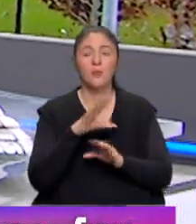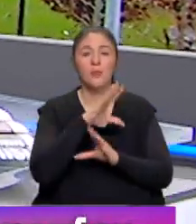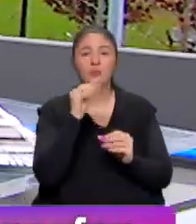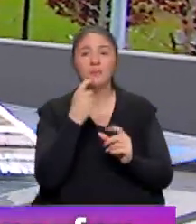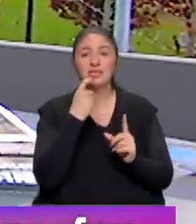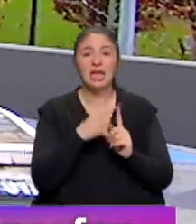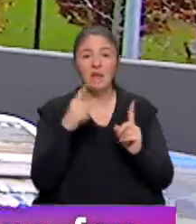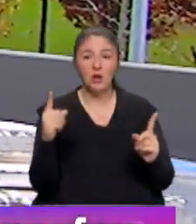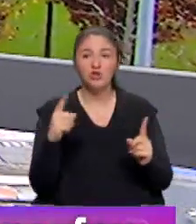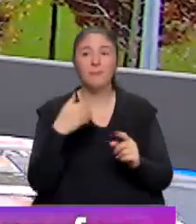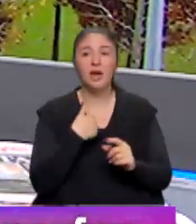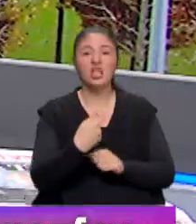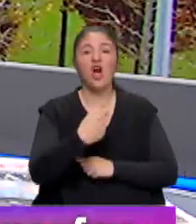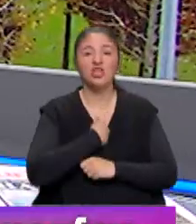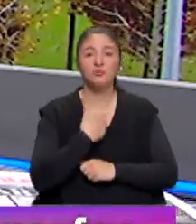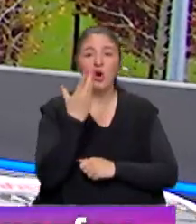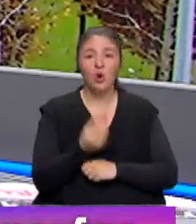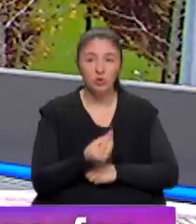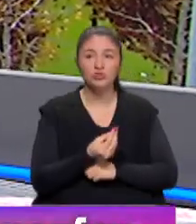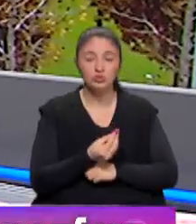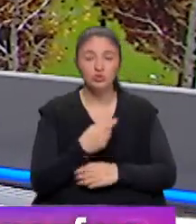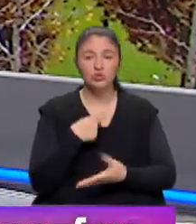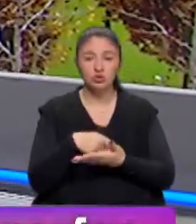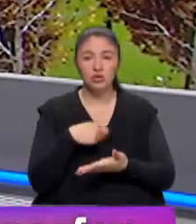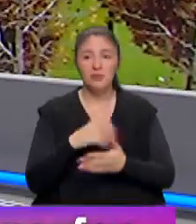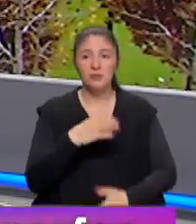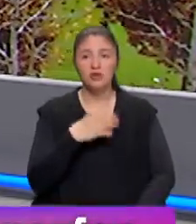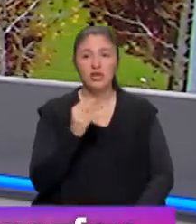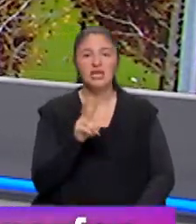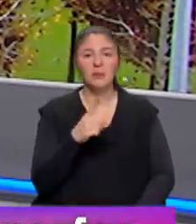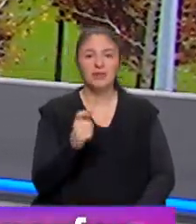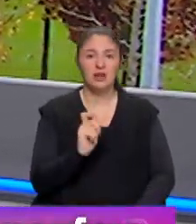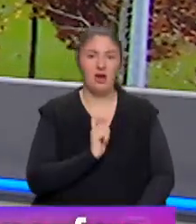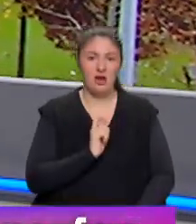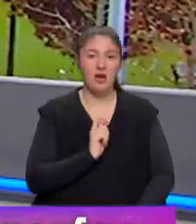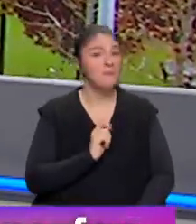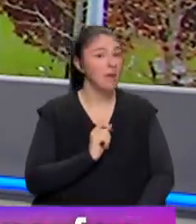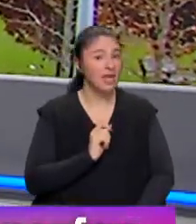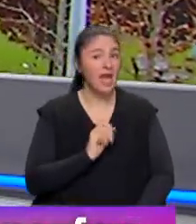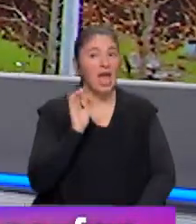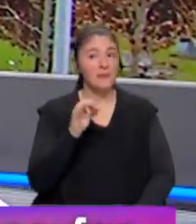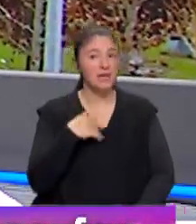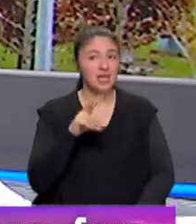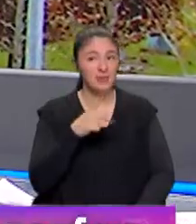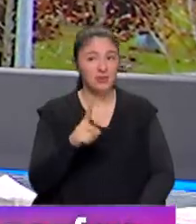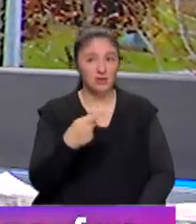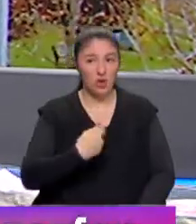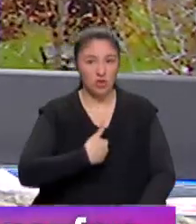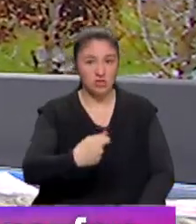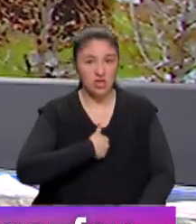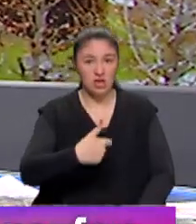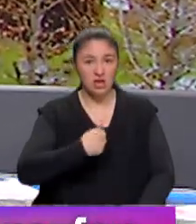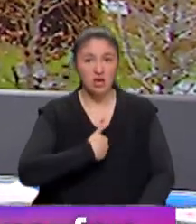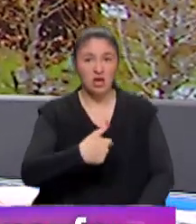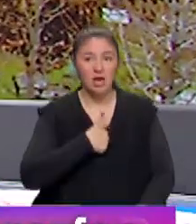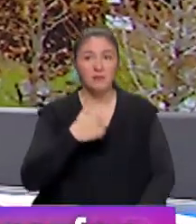Bütün sene boyunca bana ödemiş olduğunuz ücret patron olarak 20 bin lira. Peki sürekli bana 20 bin lira